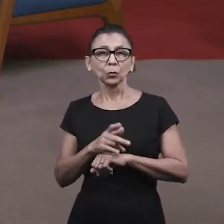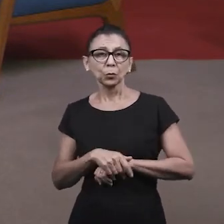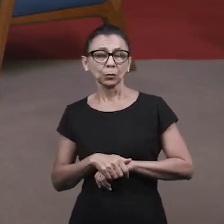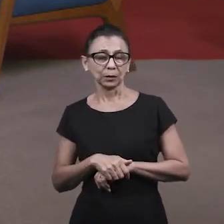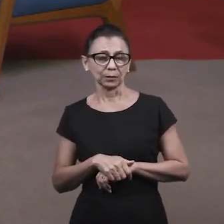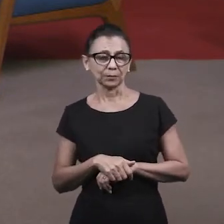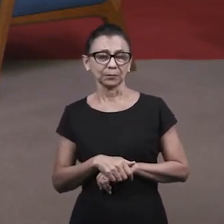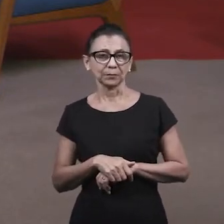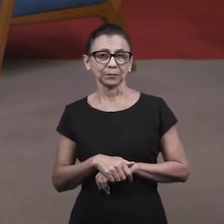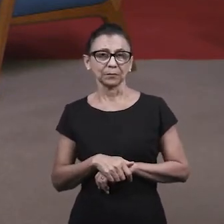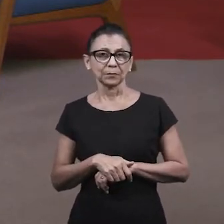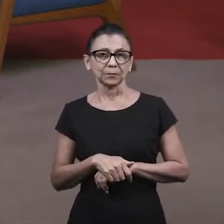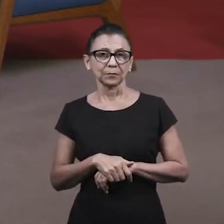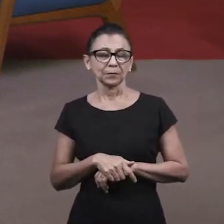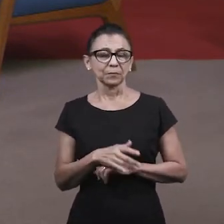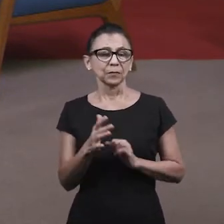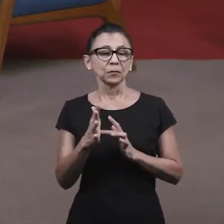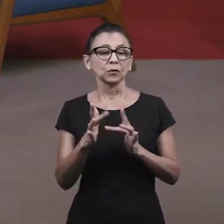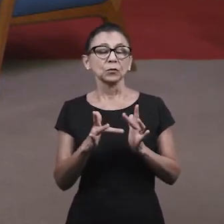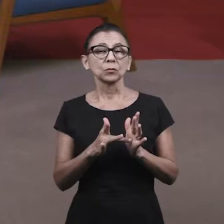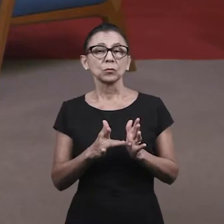N'est-ce pas? Pourquoi tu pleures?